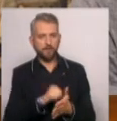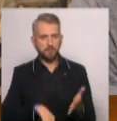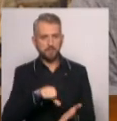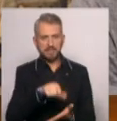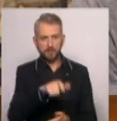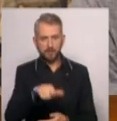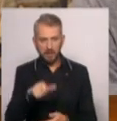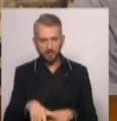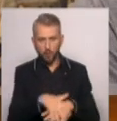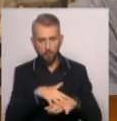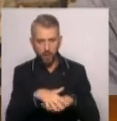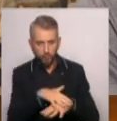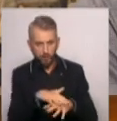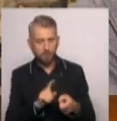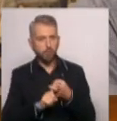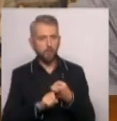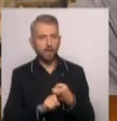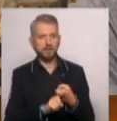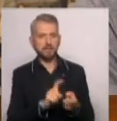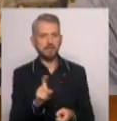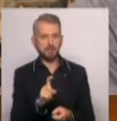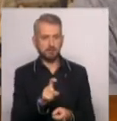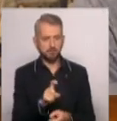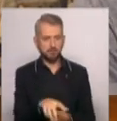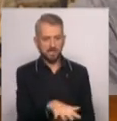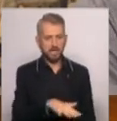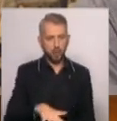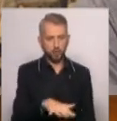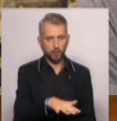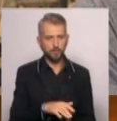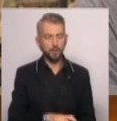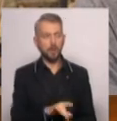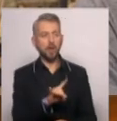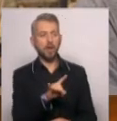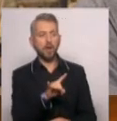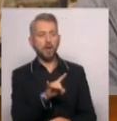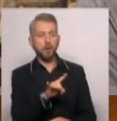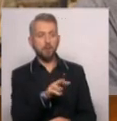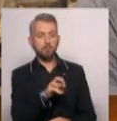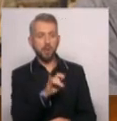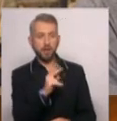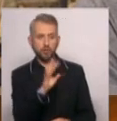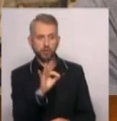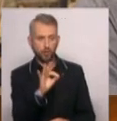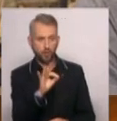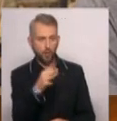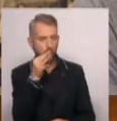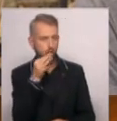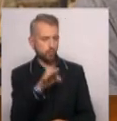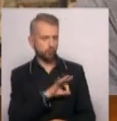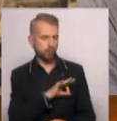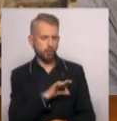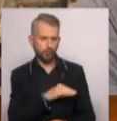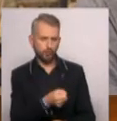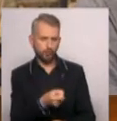представників громадськості, пов'язані з ділянкою. Роман Марченко дуже досвідчений юрист. І все, що